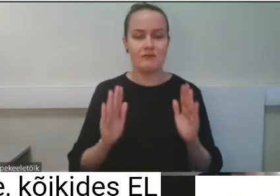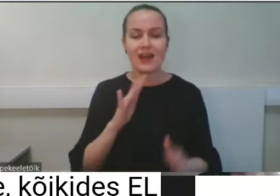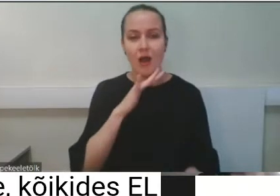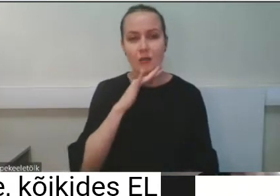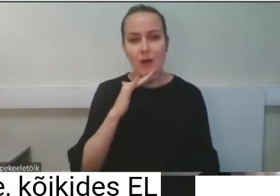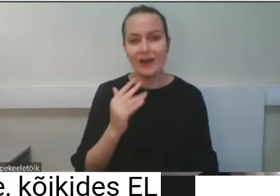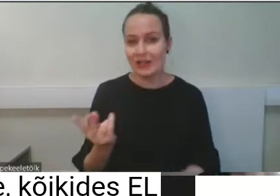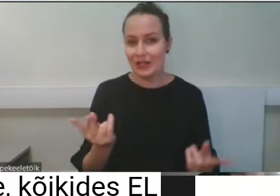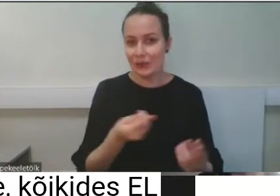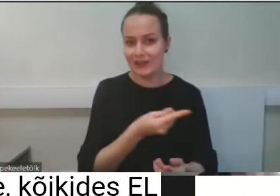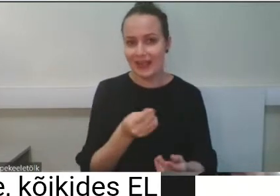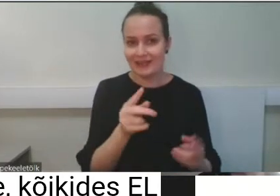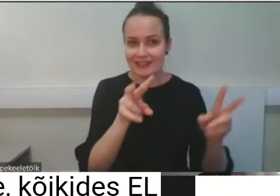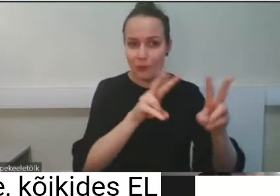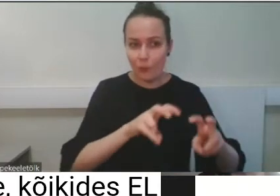haigus ja kellel ei ole.